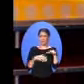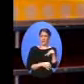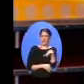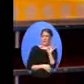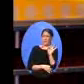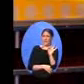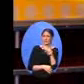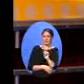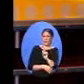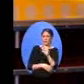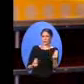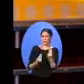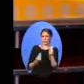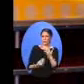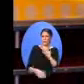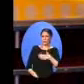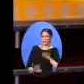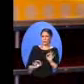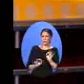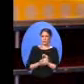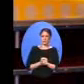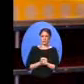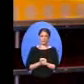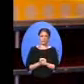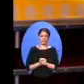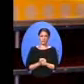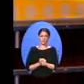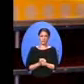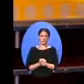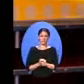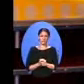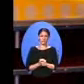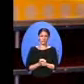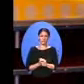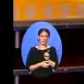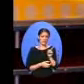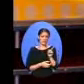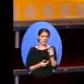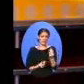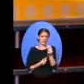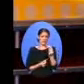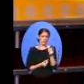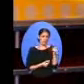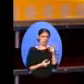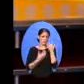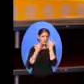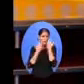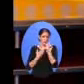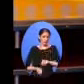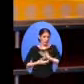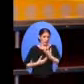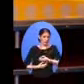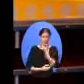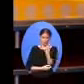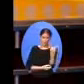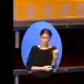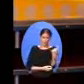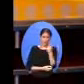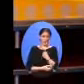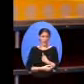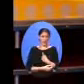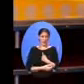וגילה שזה לא מה שהוא חשב. זה דברים שהוא בעצמו שיתף אותנו.